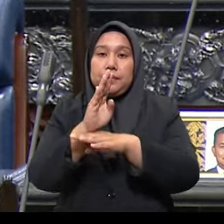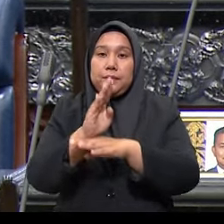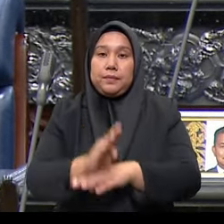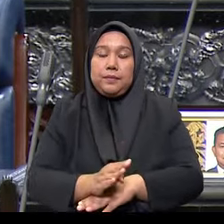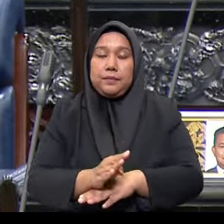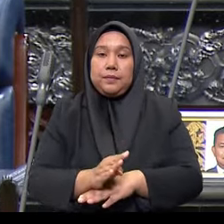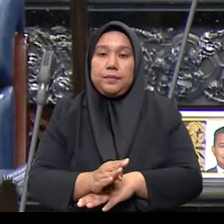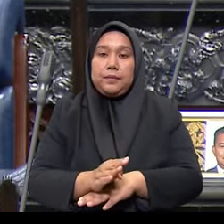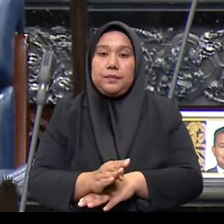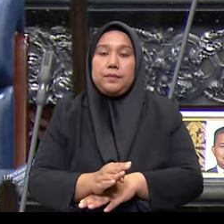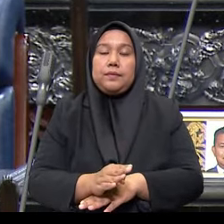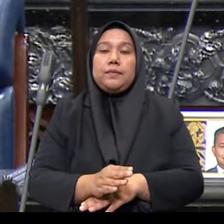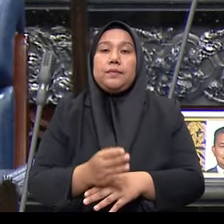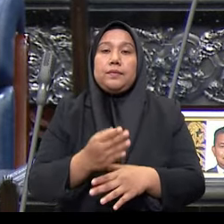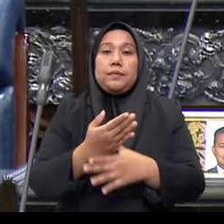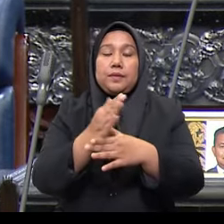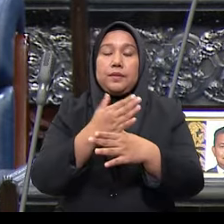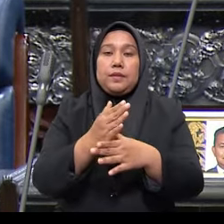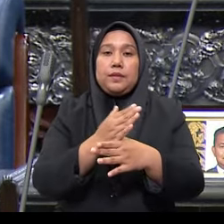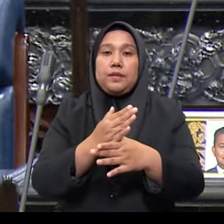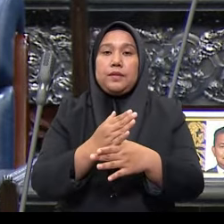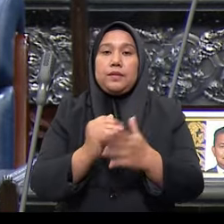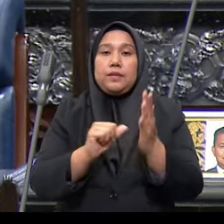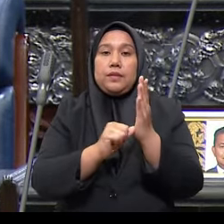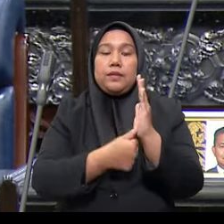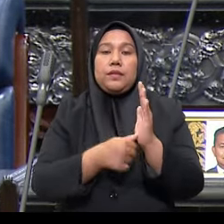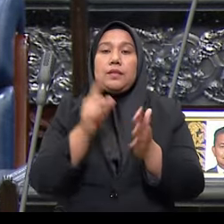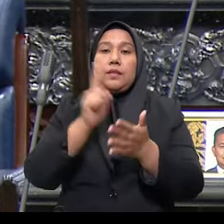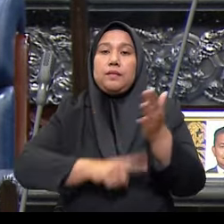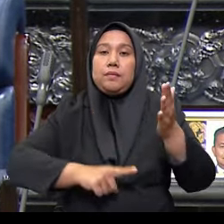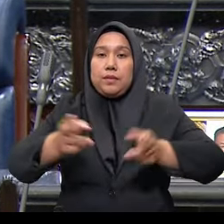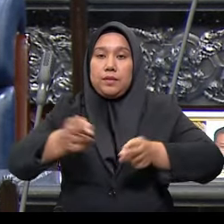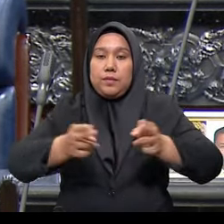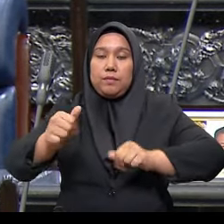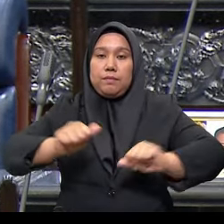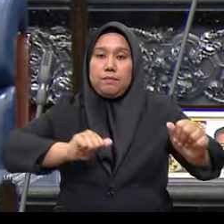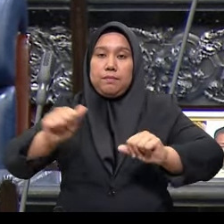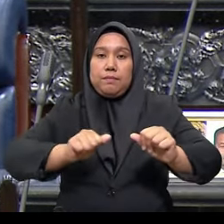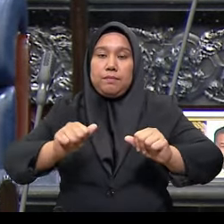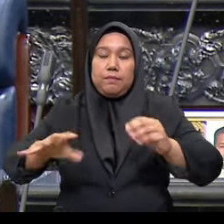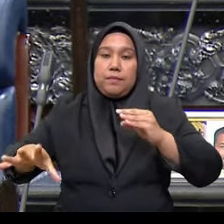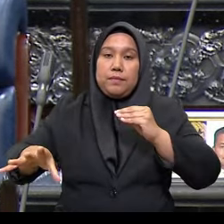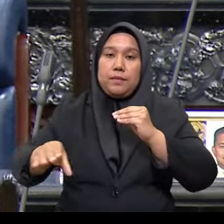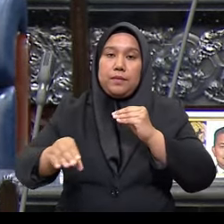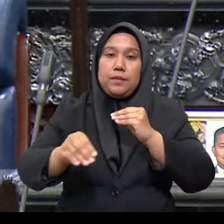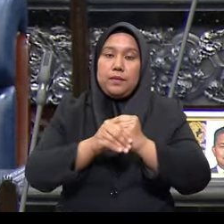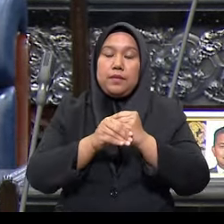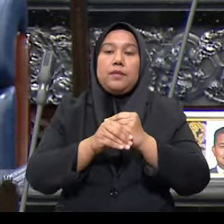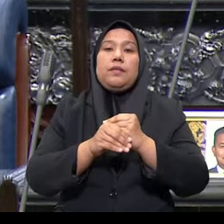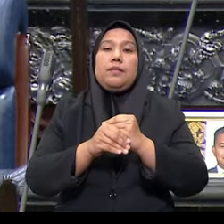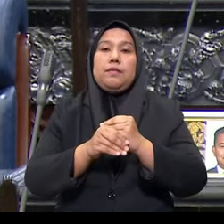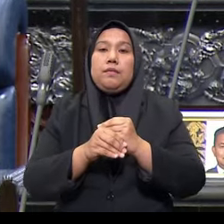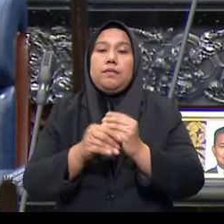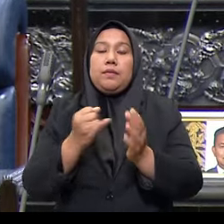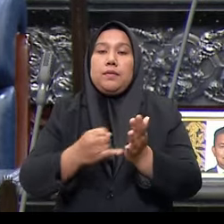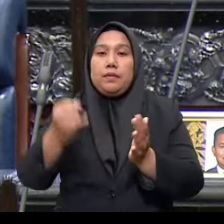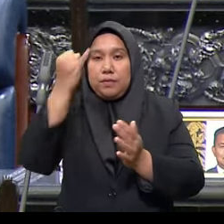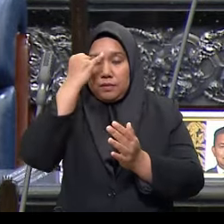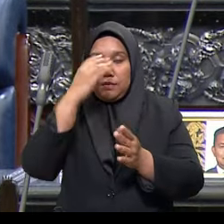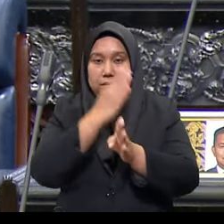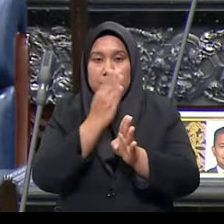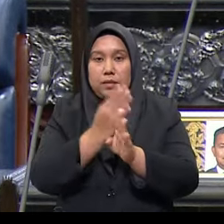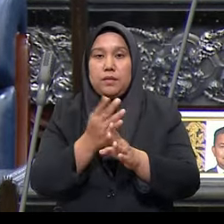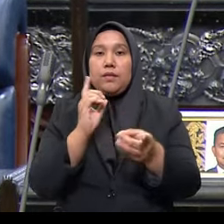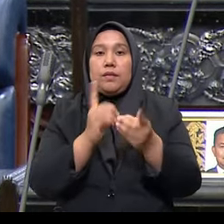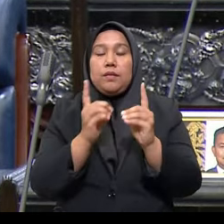zaman perkongsian sumber ini, apakah usaha proaktif bagi menambah koleksi khazanah ilmu negara dalam bentuk digital yang boleh